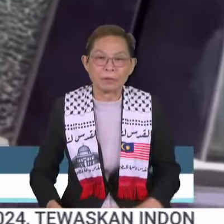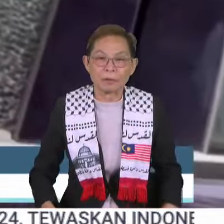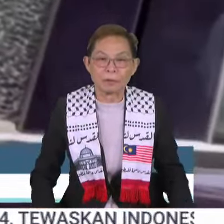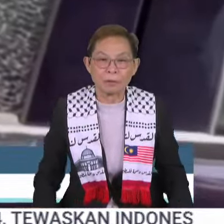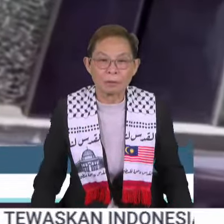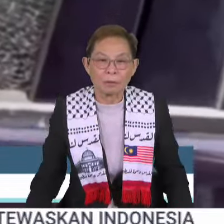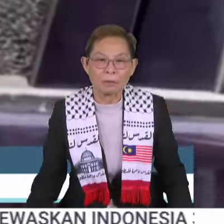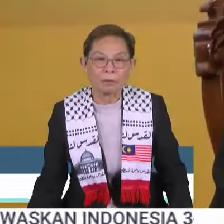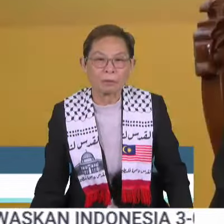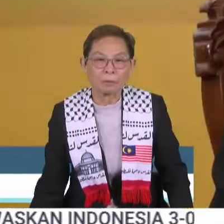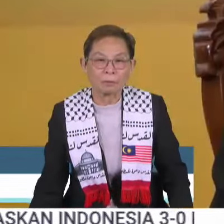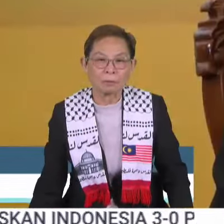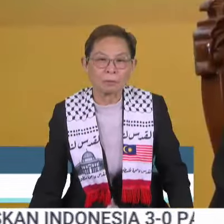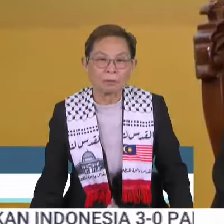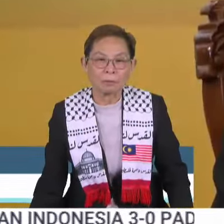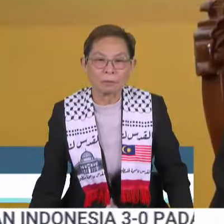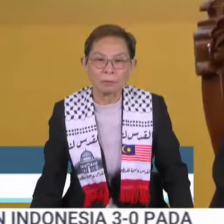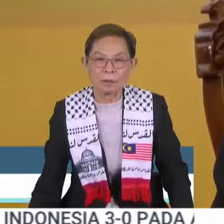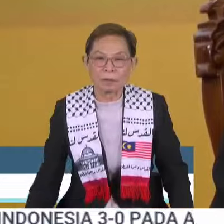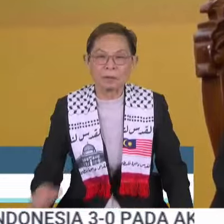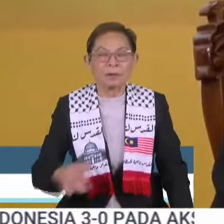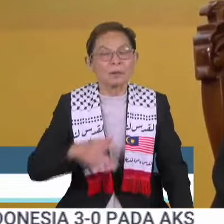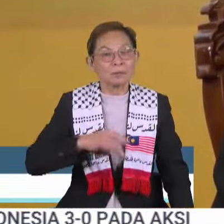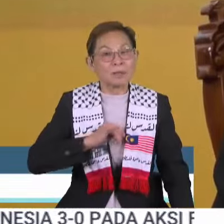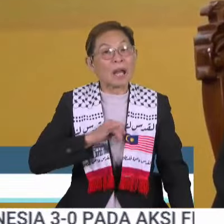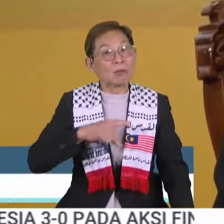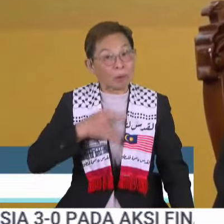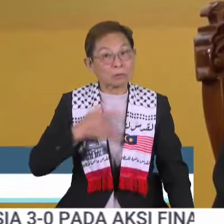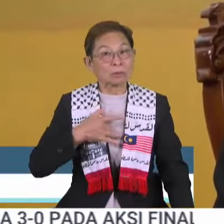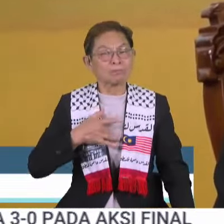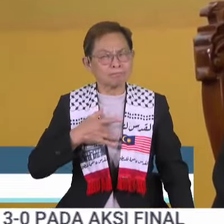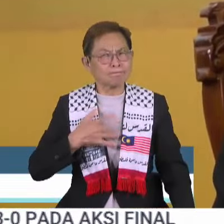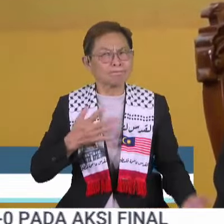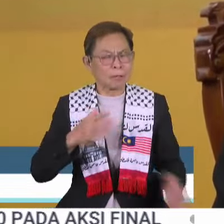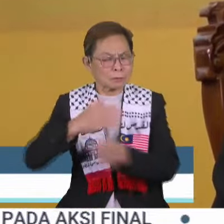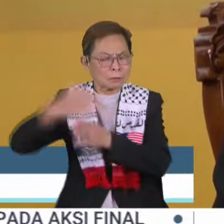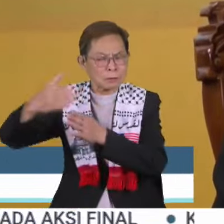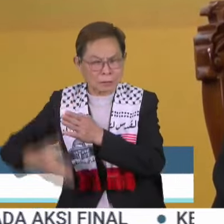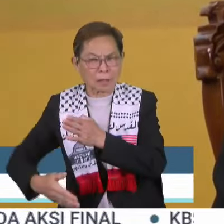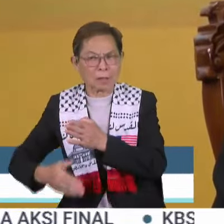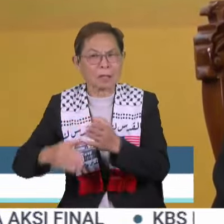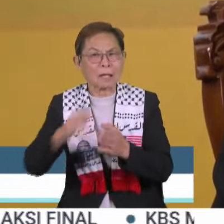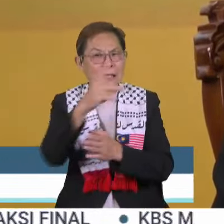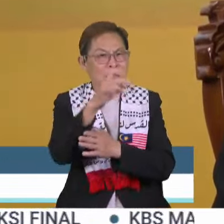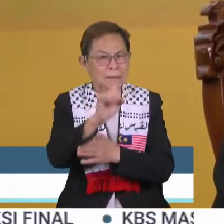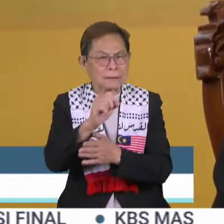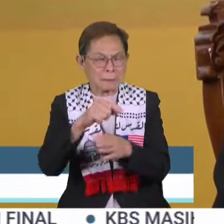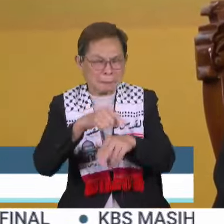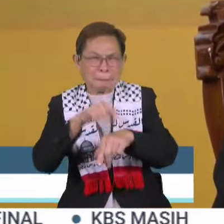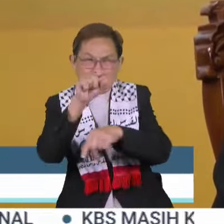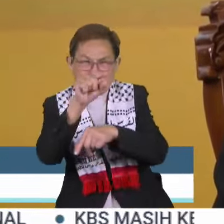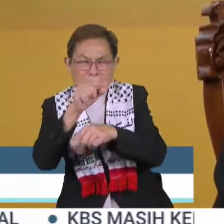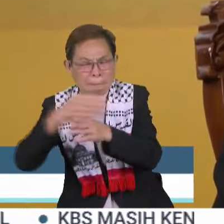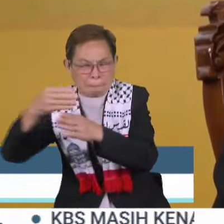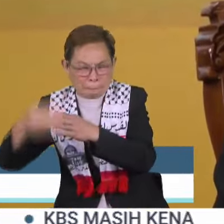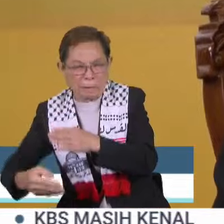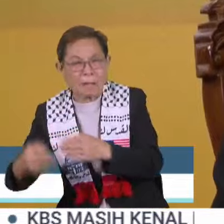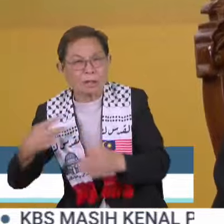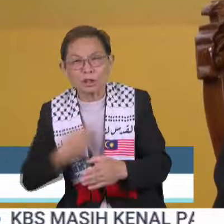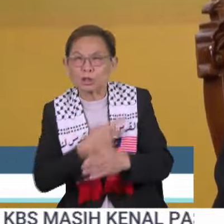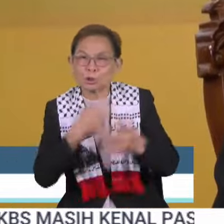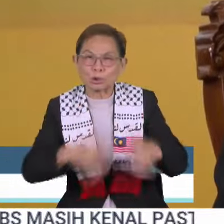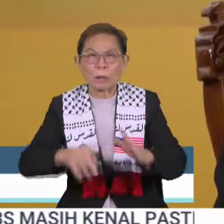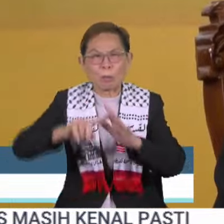Oh, mana boleh. Saya rasa kita akan dapat selesaikan dalam masa terdekat. Dan kita pun dah